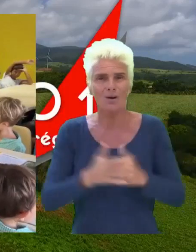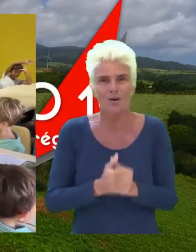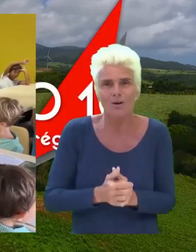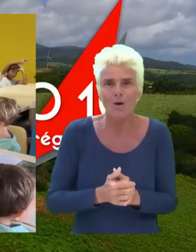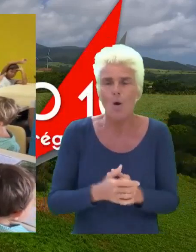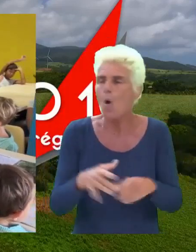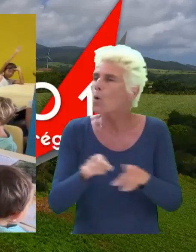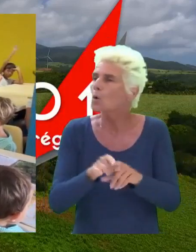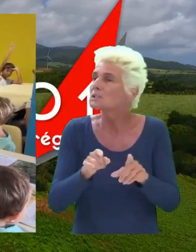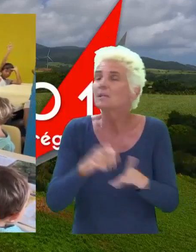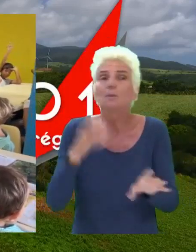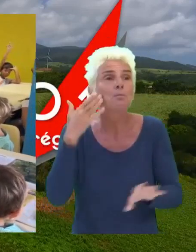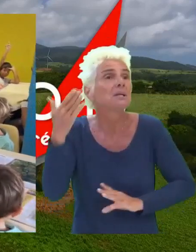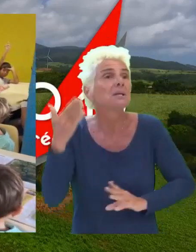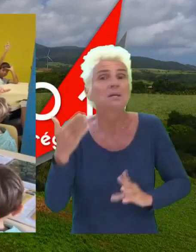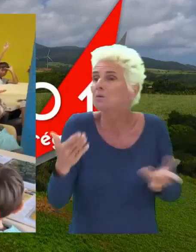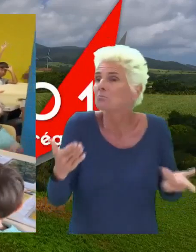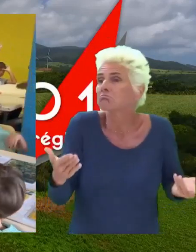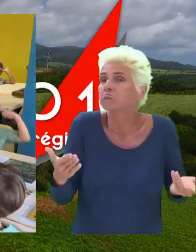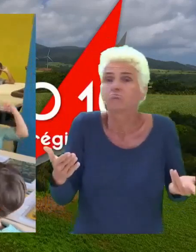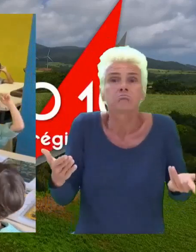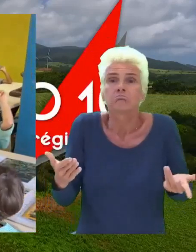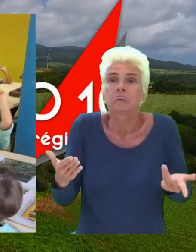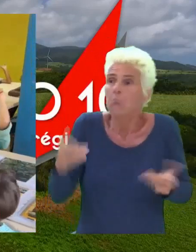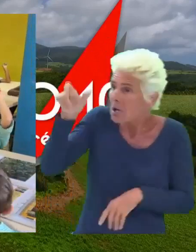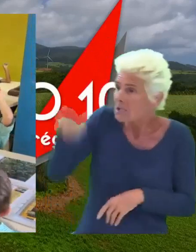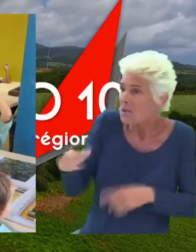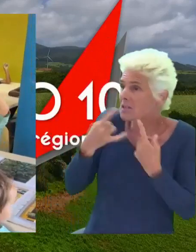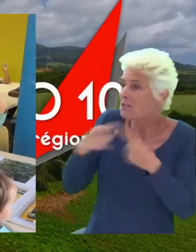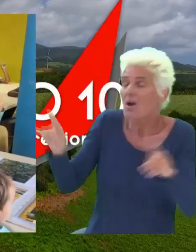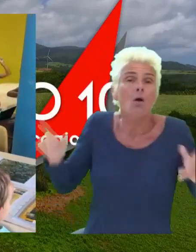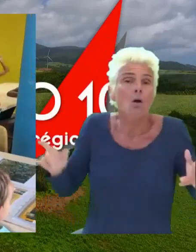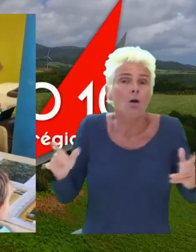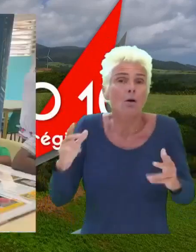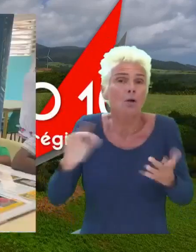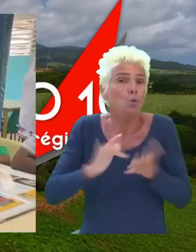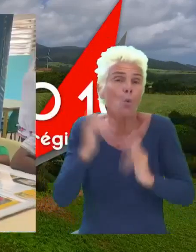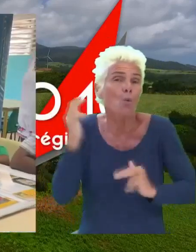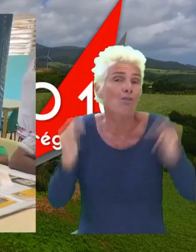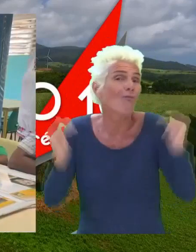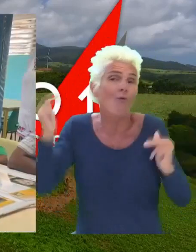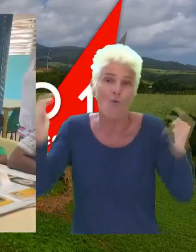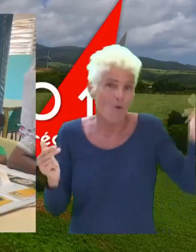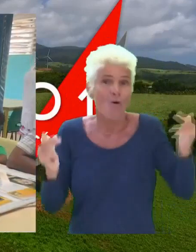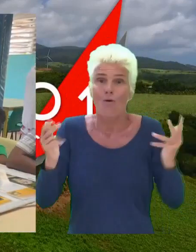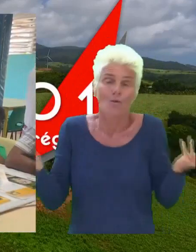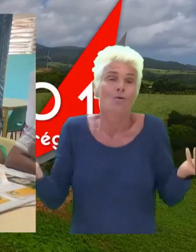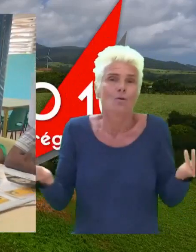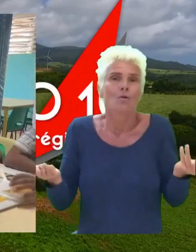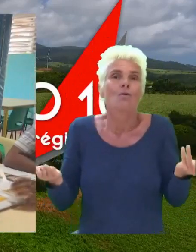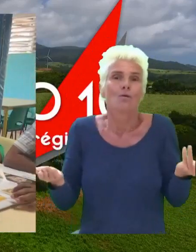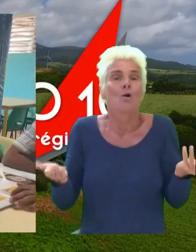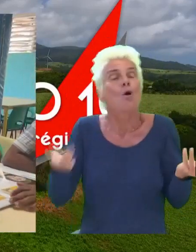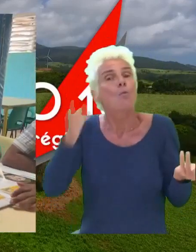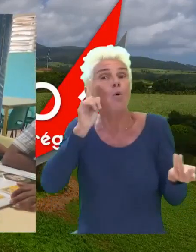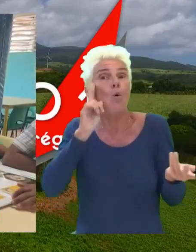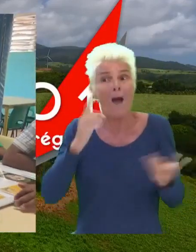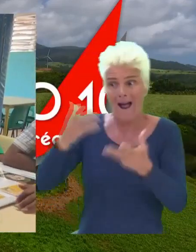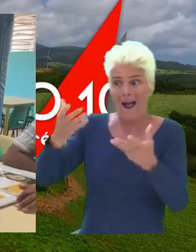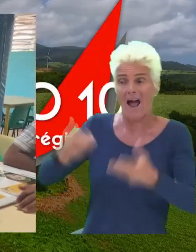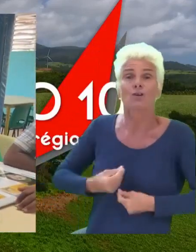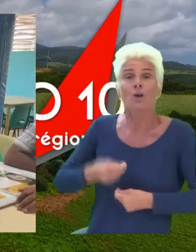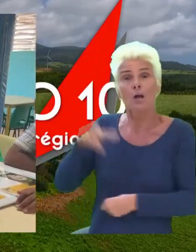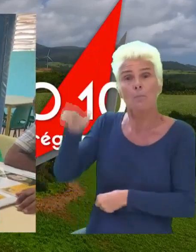diversité dans tout voilà tous niveaux hein donc là c'est la diversité puisque on accueille des des